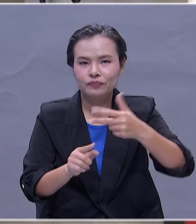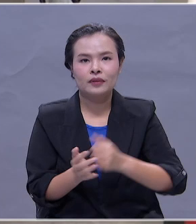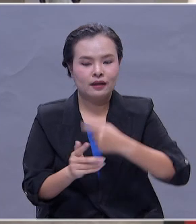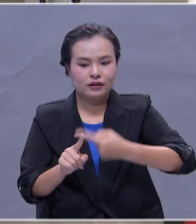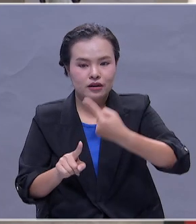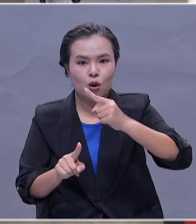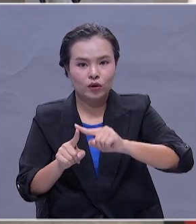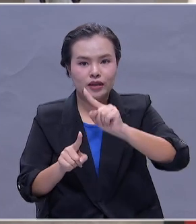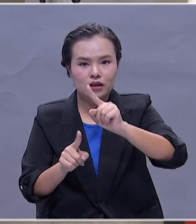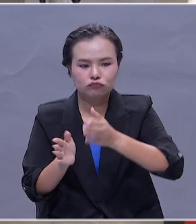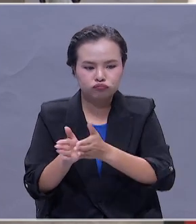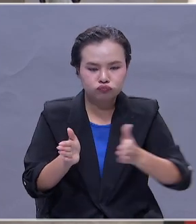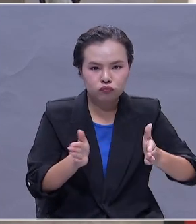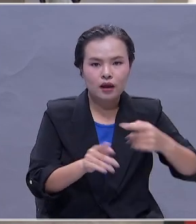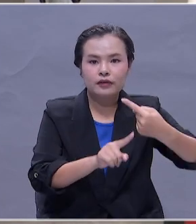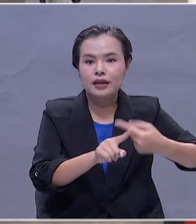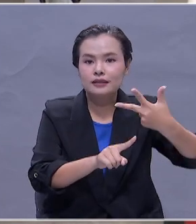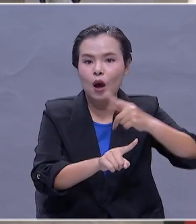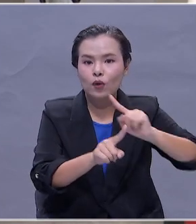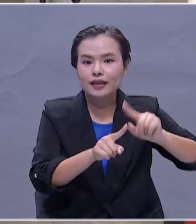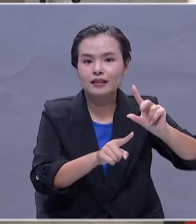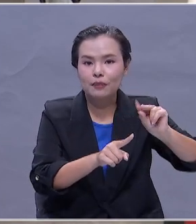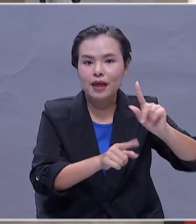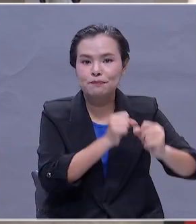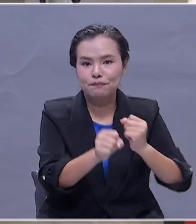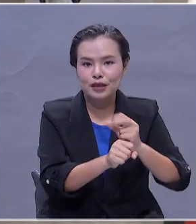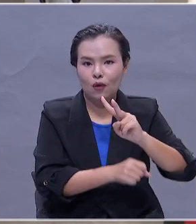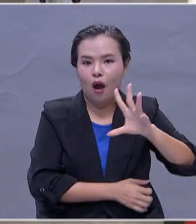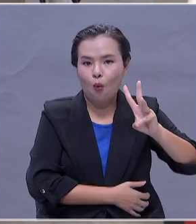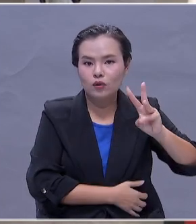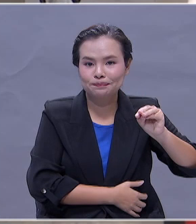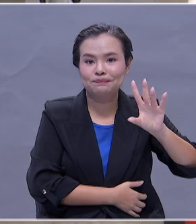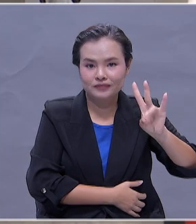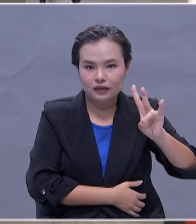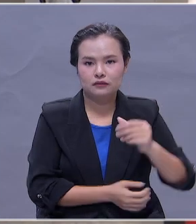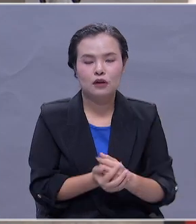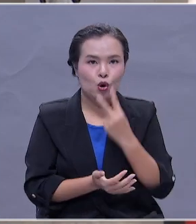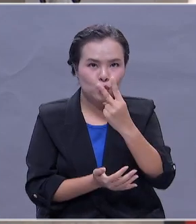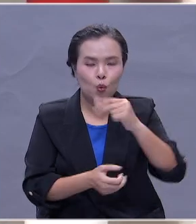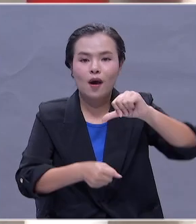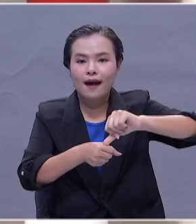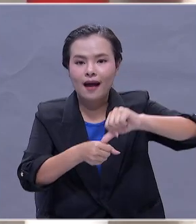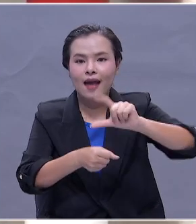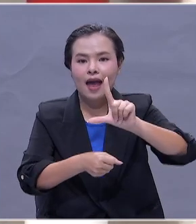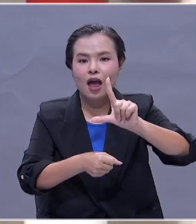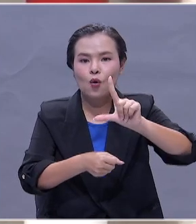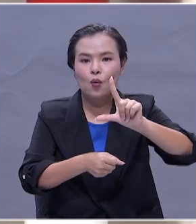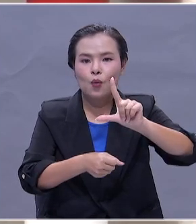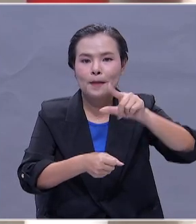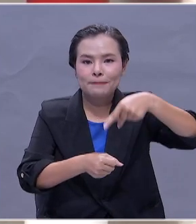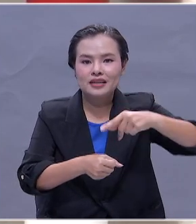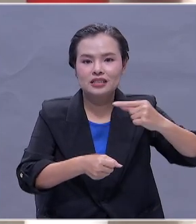มกราคมไปจนถึง 31มีนาคม 67เพราะว่าพอไปดูๆแล้วราคา LPGในตลาดโลกไตรมาสที่